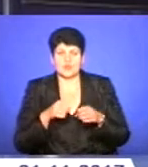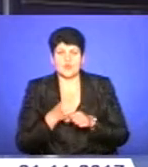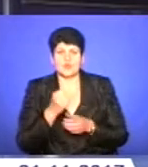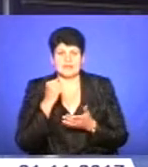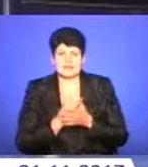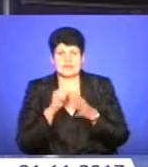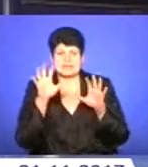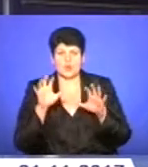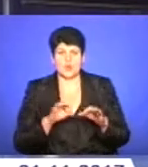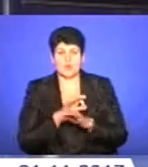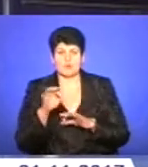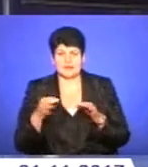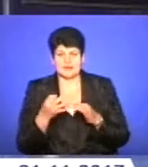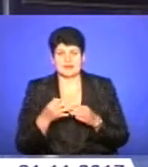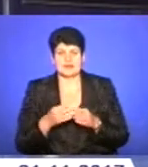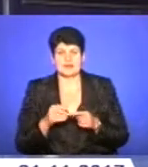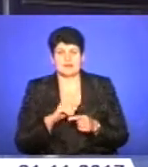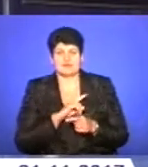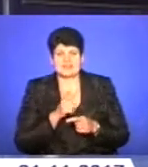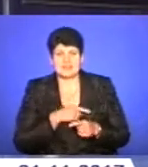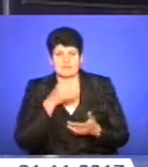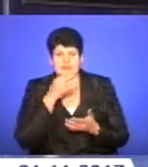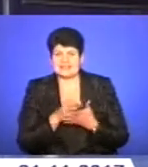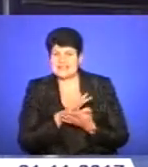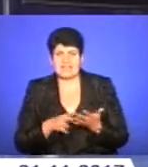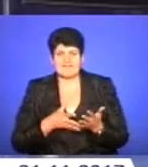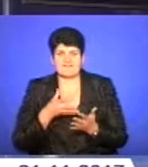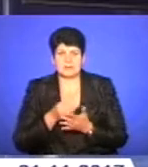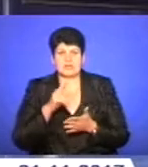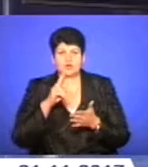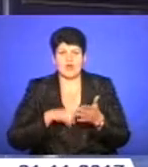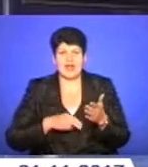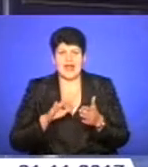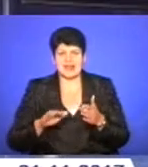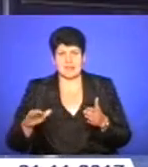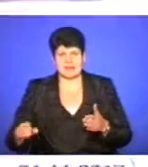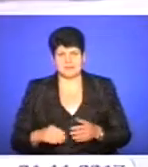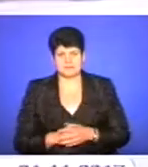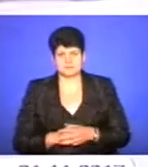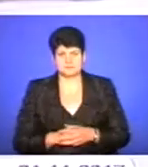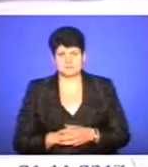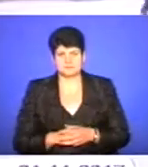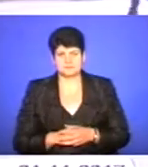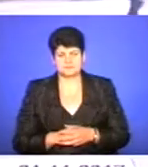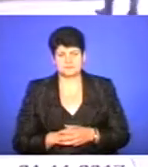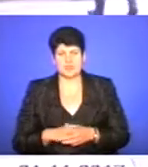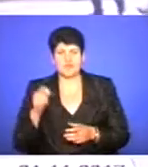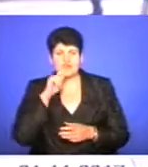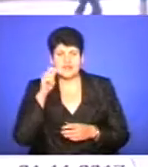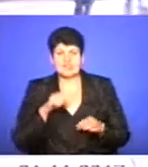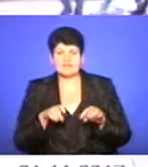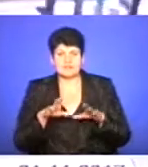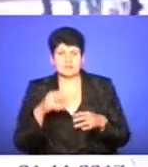посилює відповідальність за невиплату аліментів. Деталі дізнавалася наша Юлія Валах. В Україні